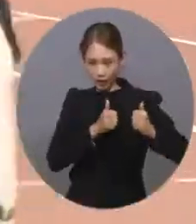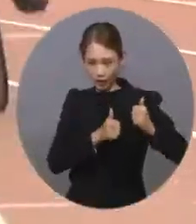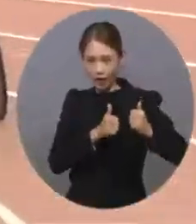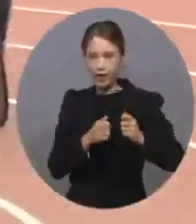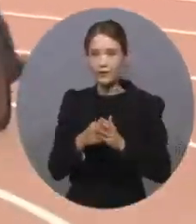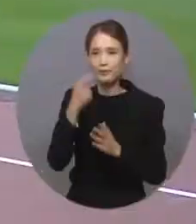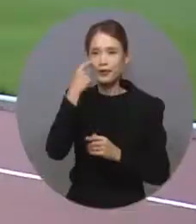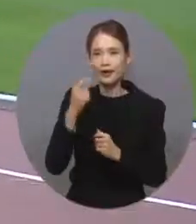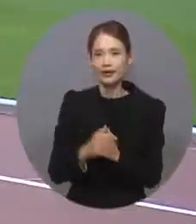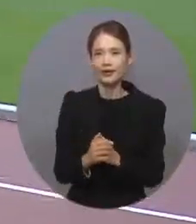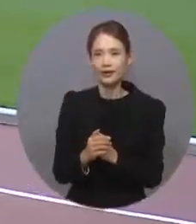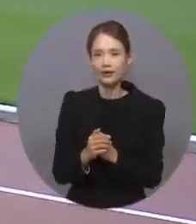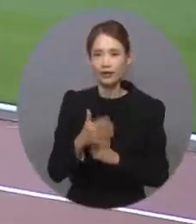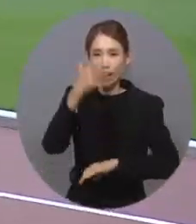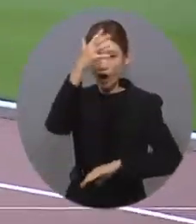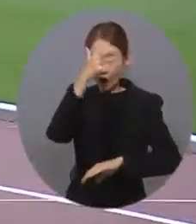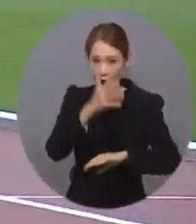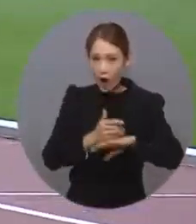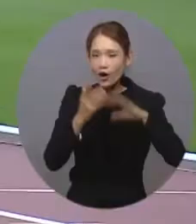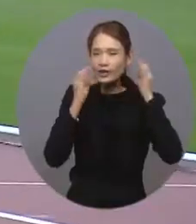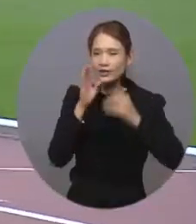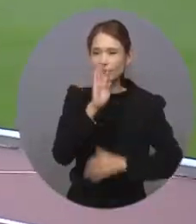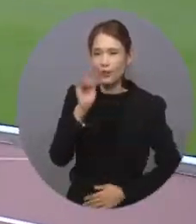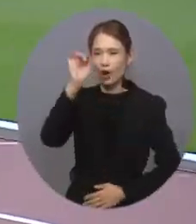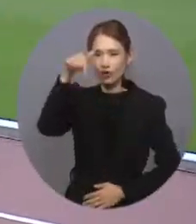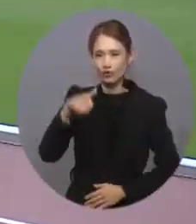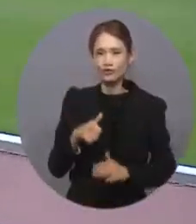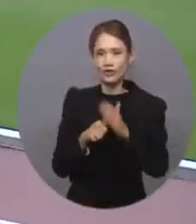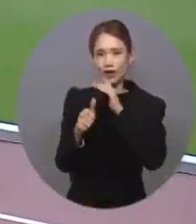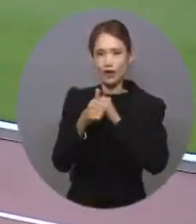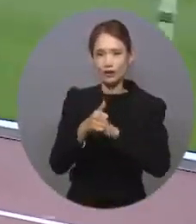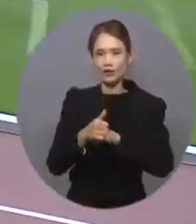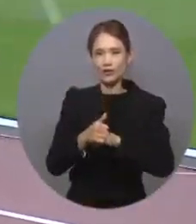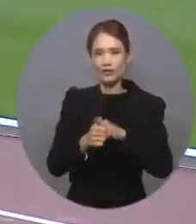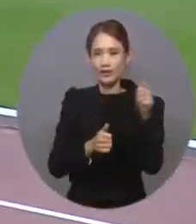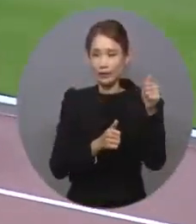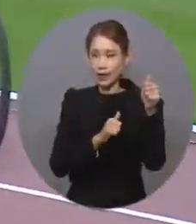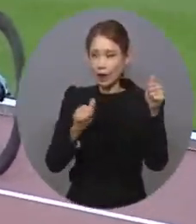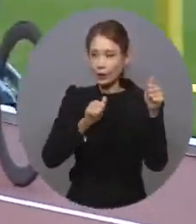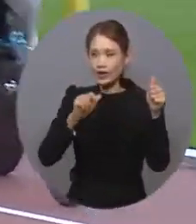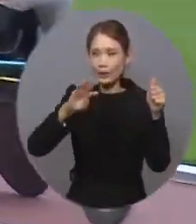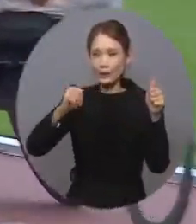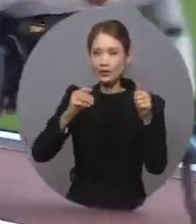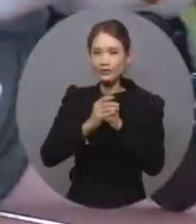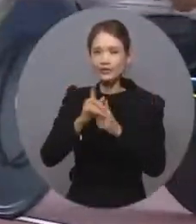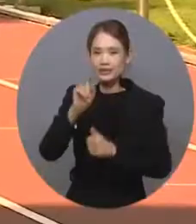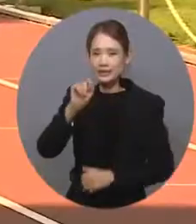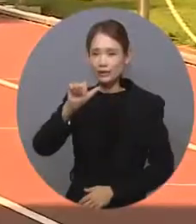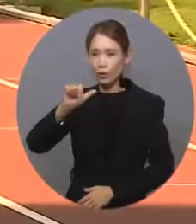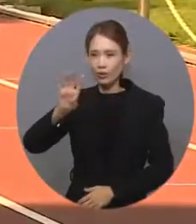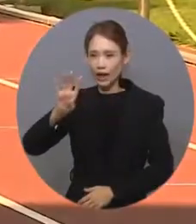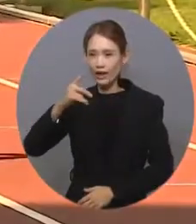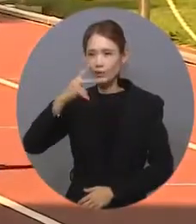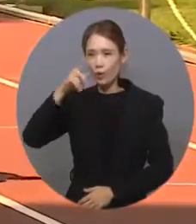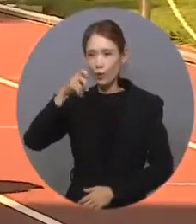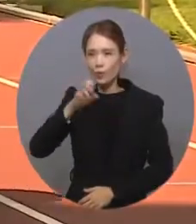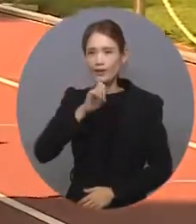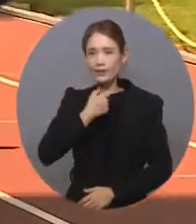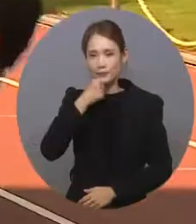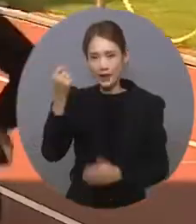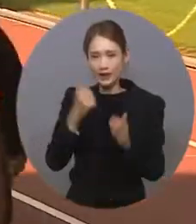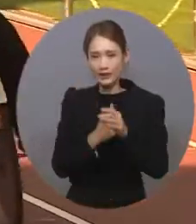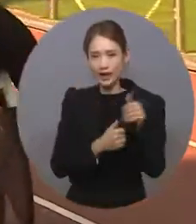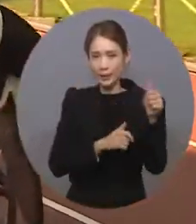선보였습니다. 그 결과 김병훈 선수의 남자 5000m T54 동메달을 시작으로 남자 100m